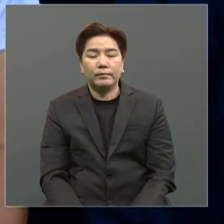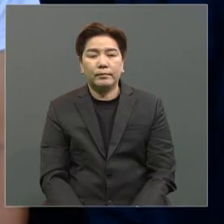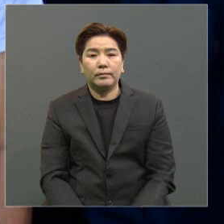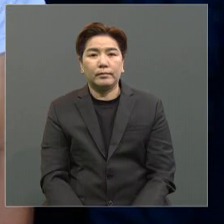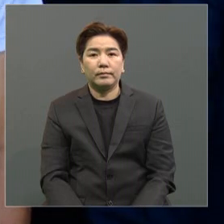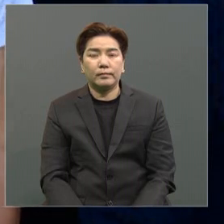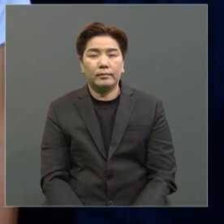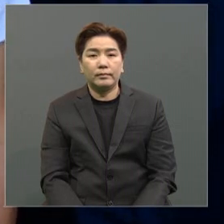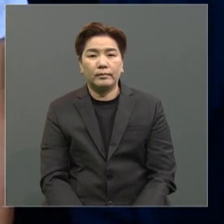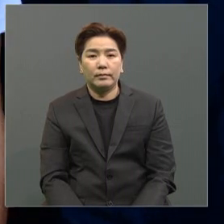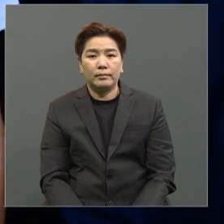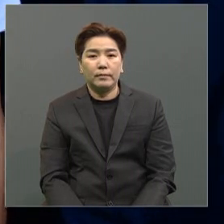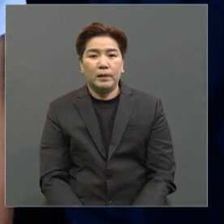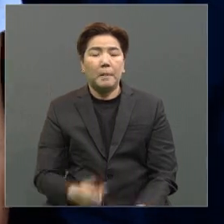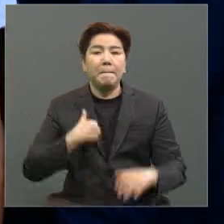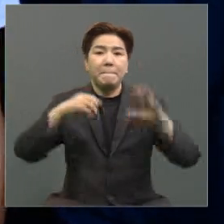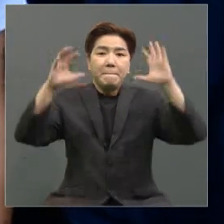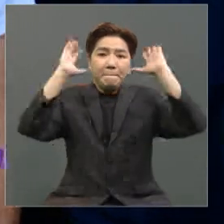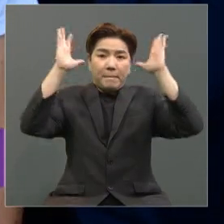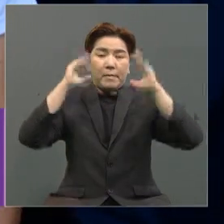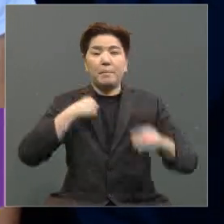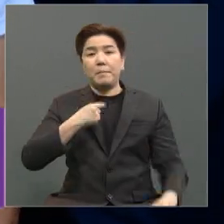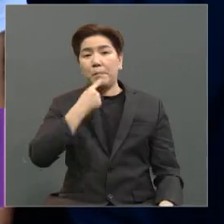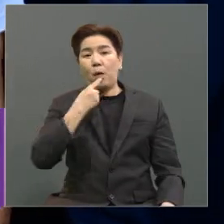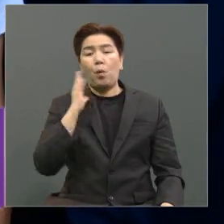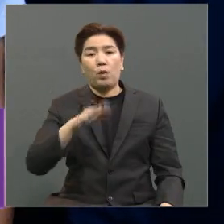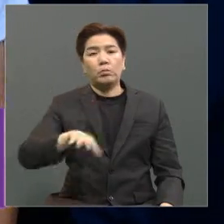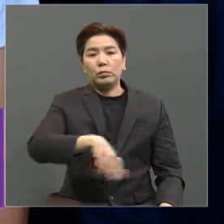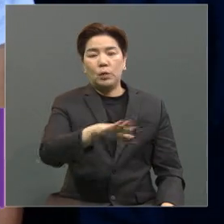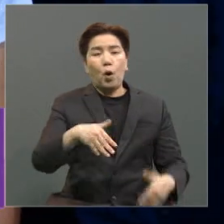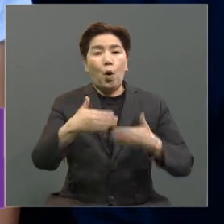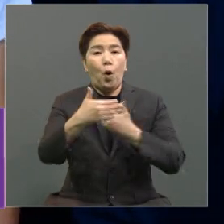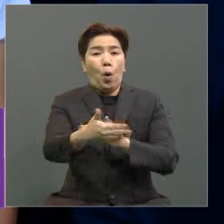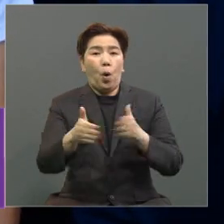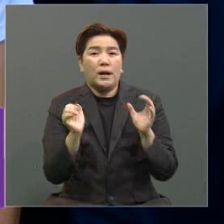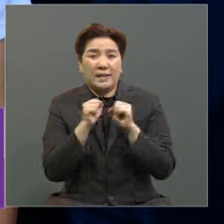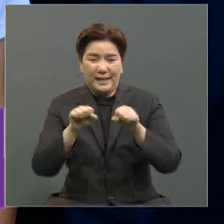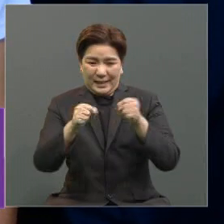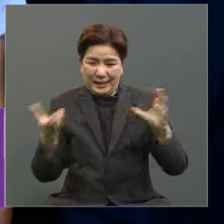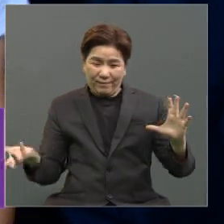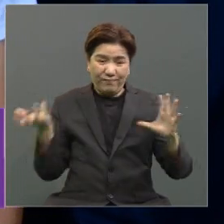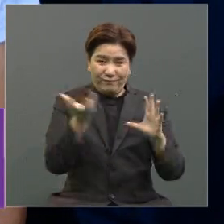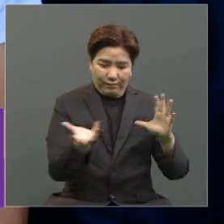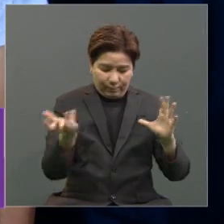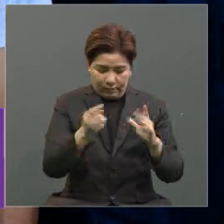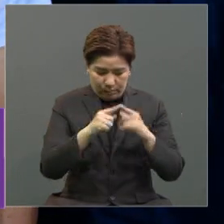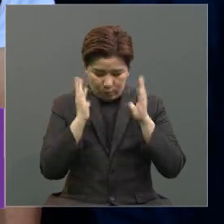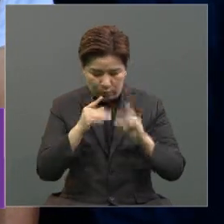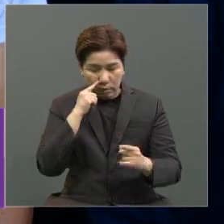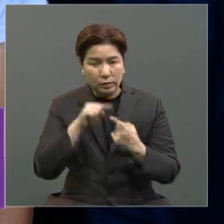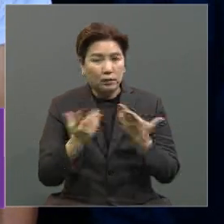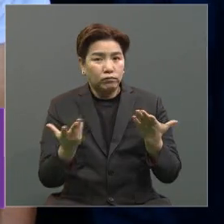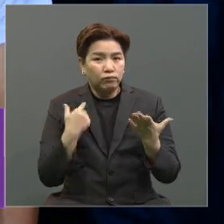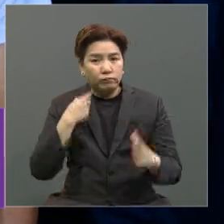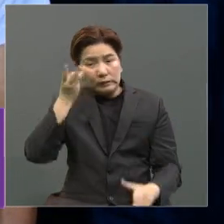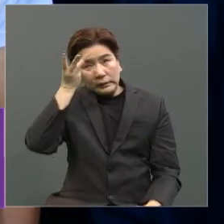ครับขอประชาสัมพันธ์นะครับไปถึงผู้ที่มีอาชีพห้องเย็นนะครับครับแล้วกับผู้ที่ยังไม่มี